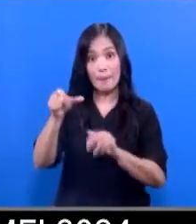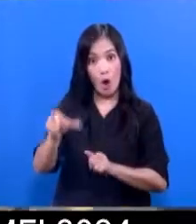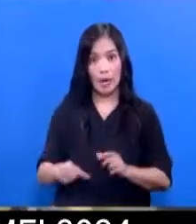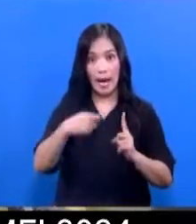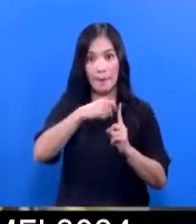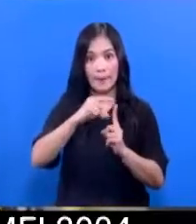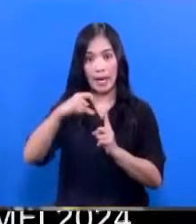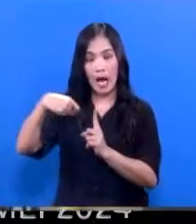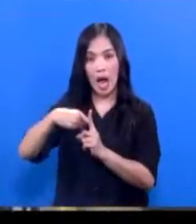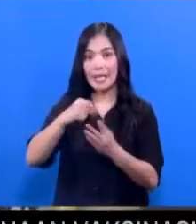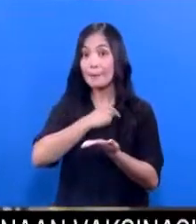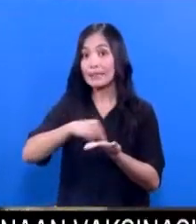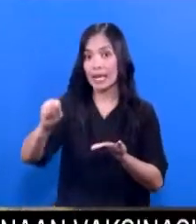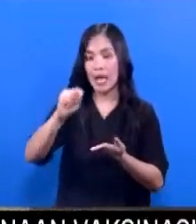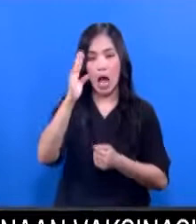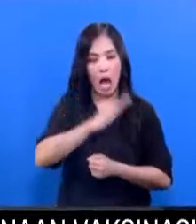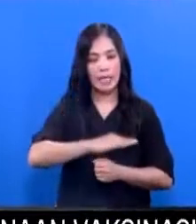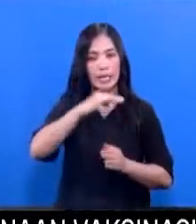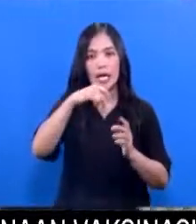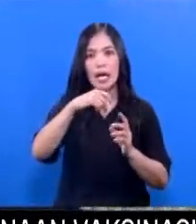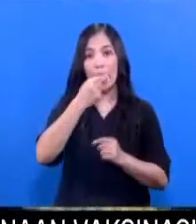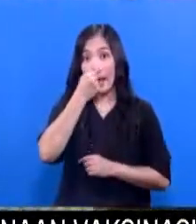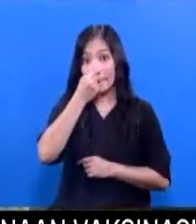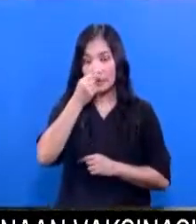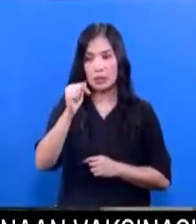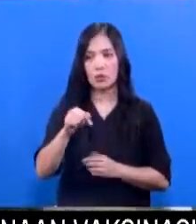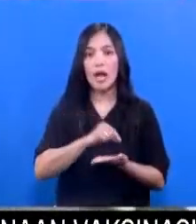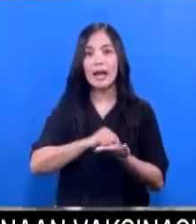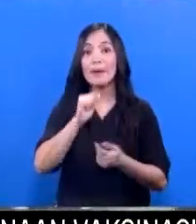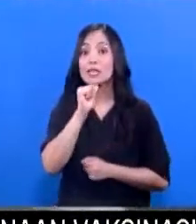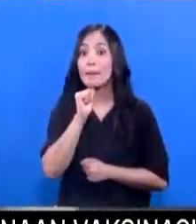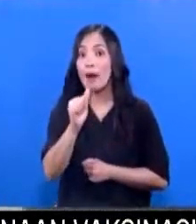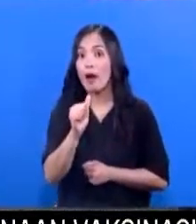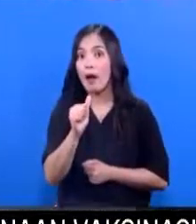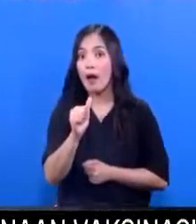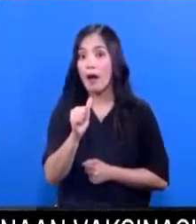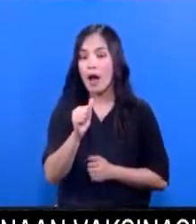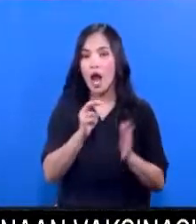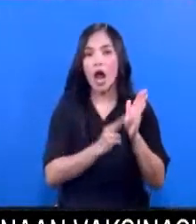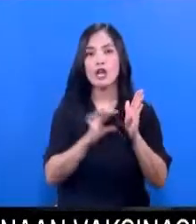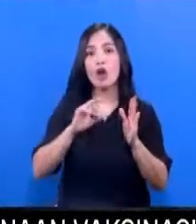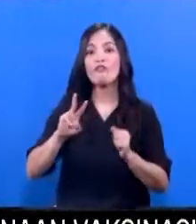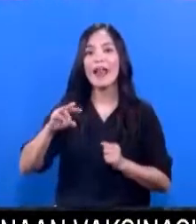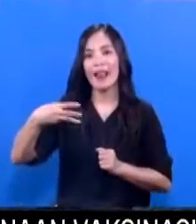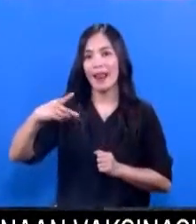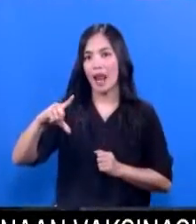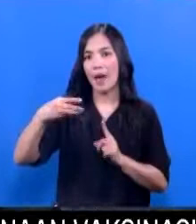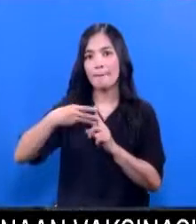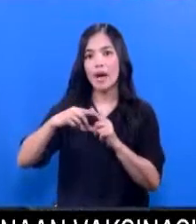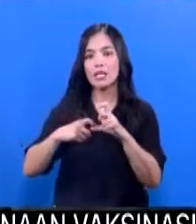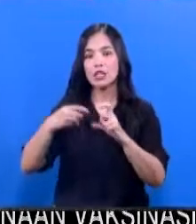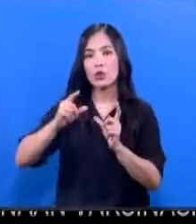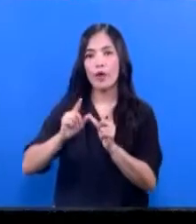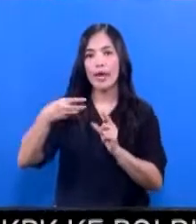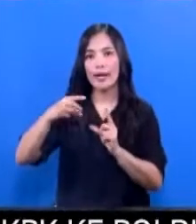yang dipecat pada Kamis 30 September ada sejumlah nama penyidik senior KPK, salah satunya Novel Baswedan. Sejumlah